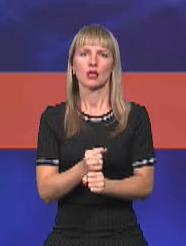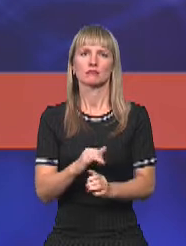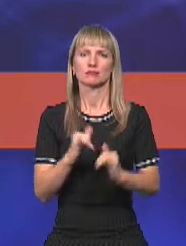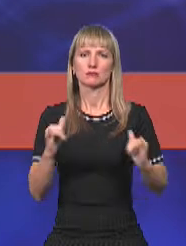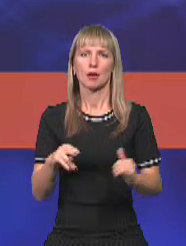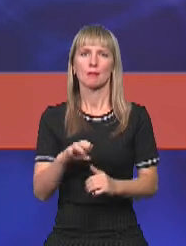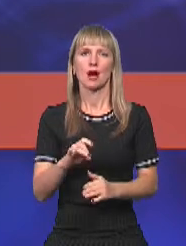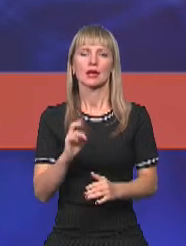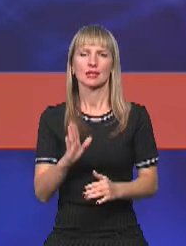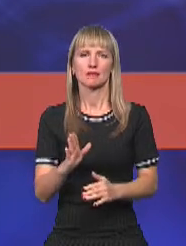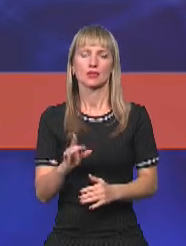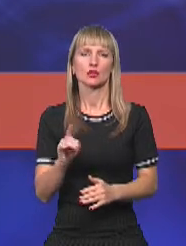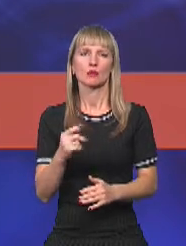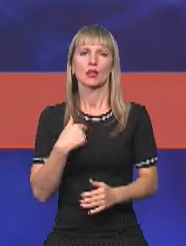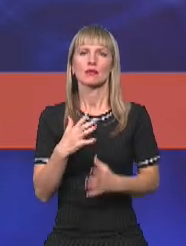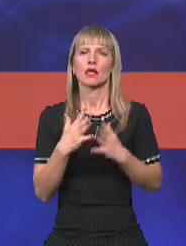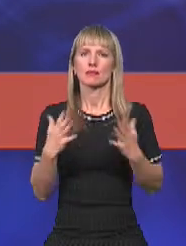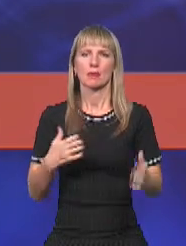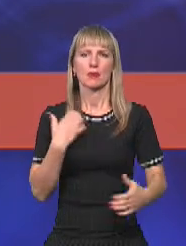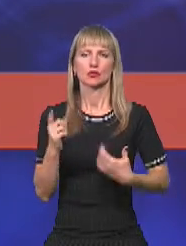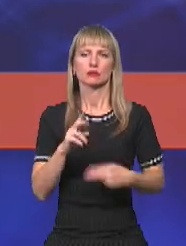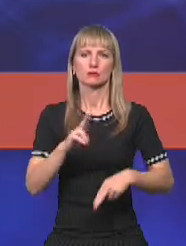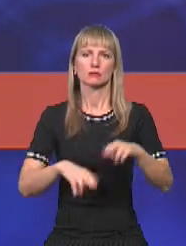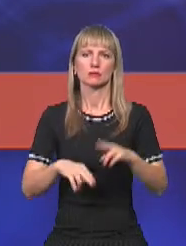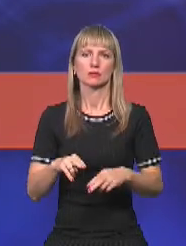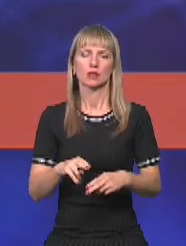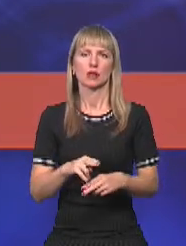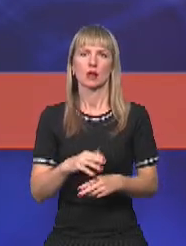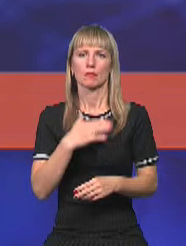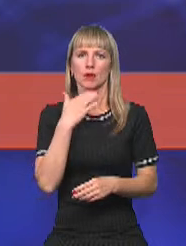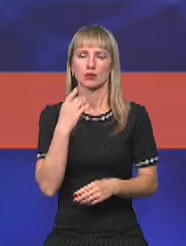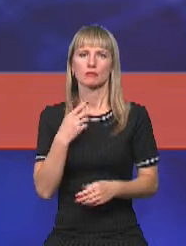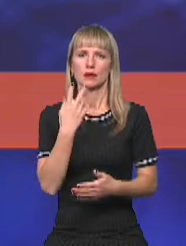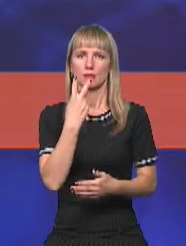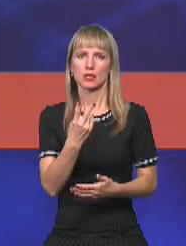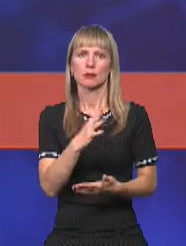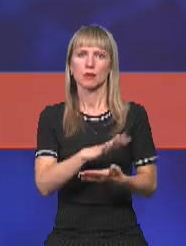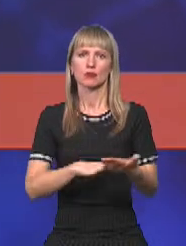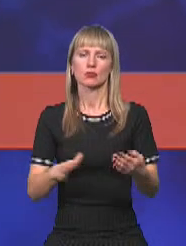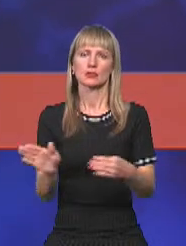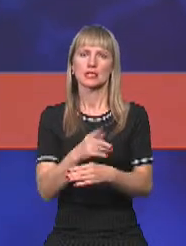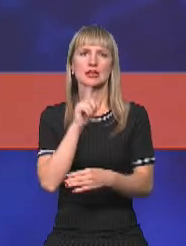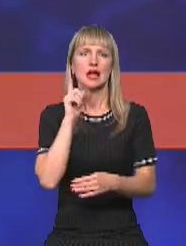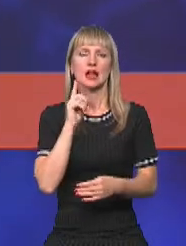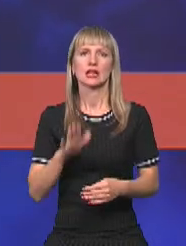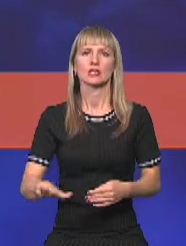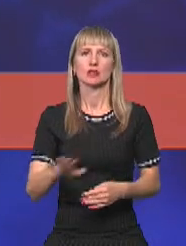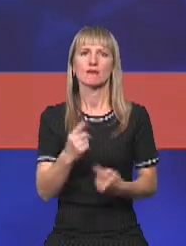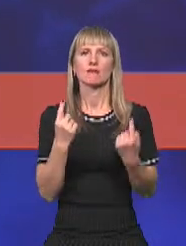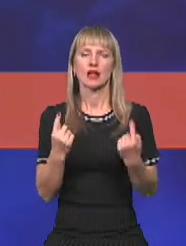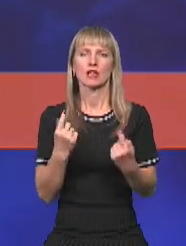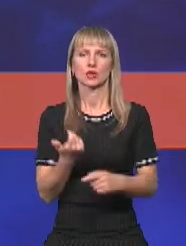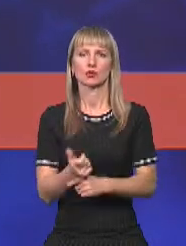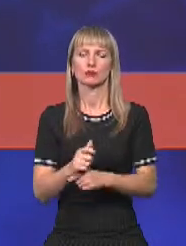і мораторій, що нас найбільше хвилює, на забудову зелених зон. Тому що ми бачимо, продовжується знесення зелених зон. І велику